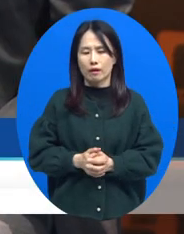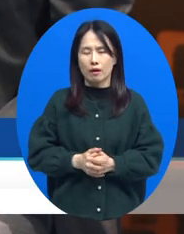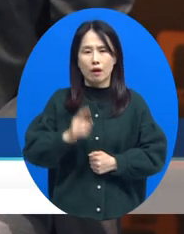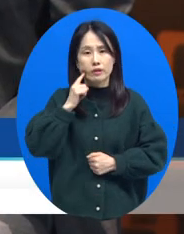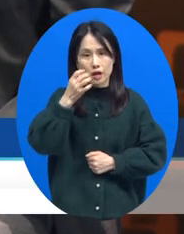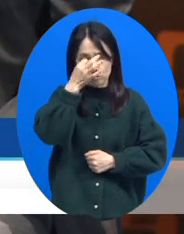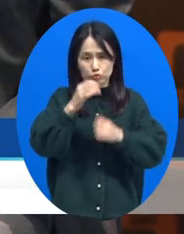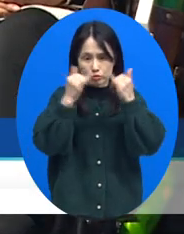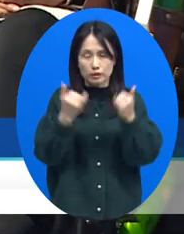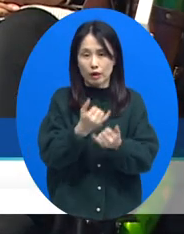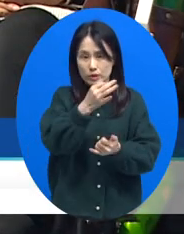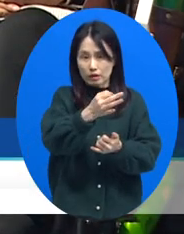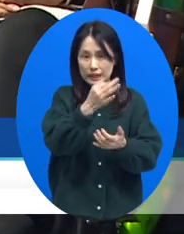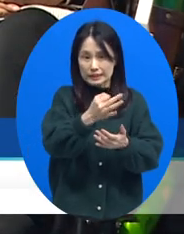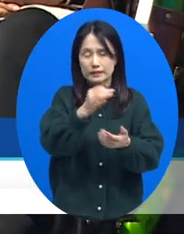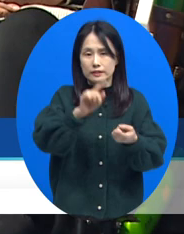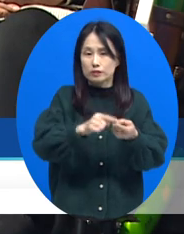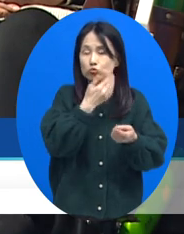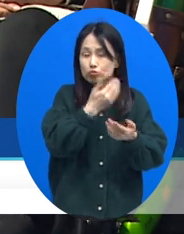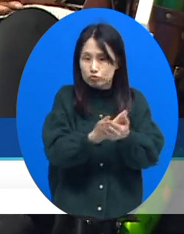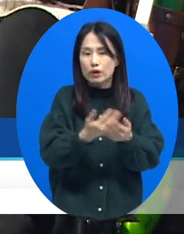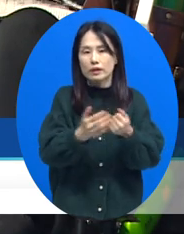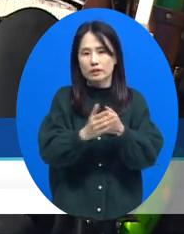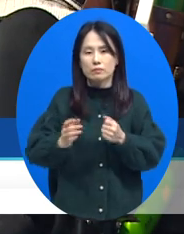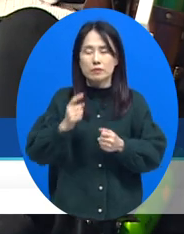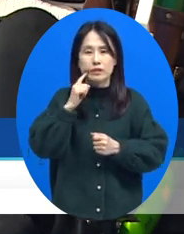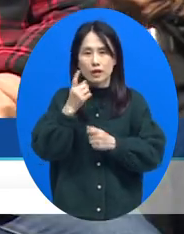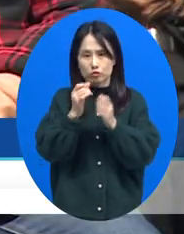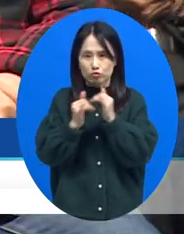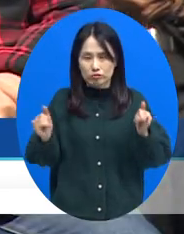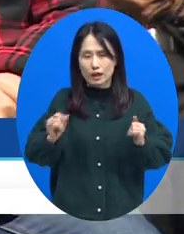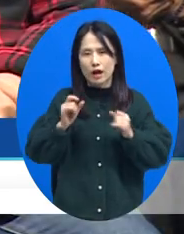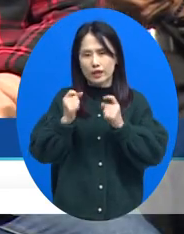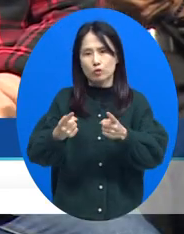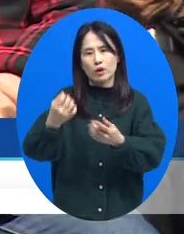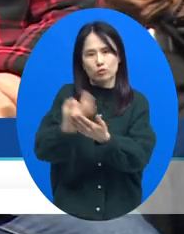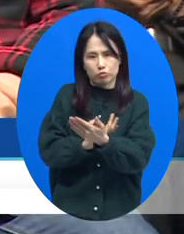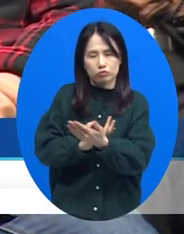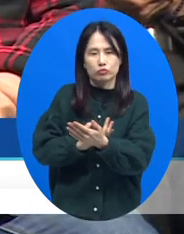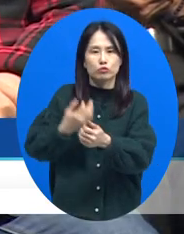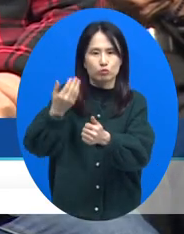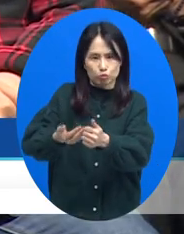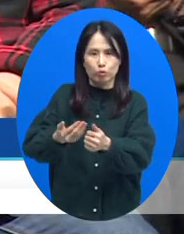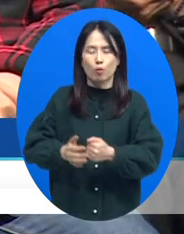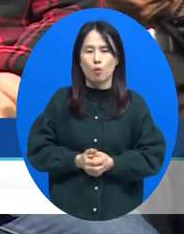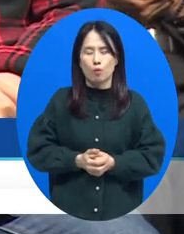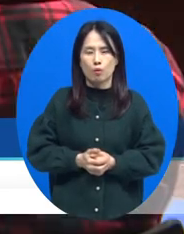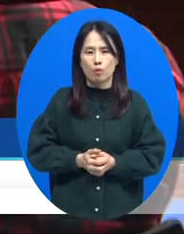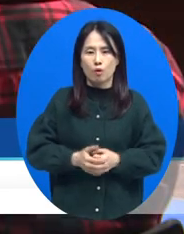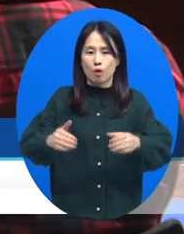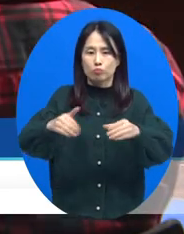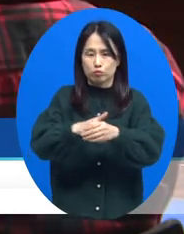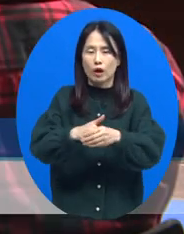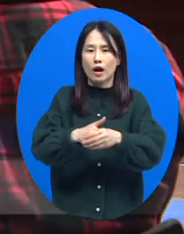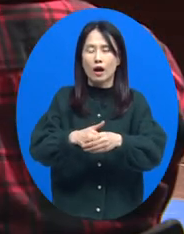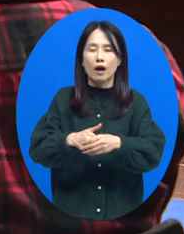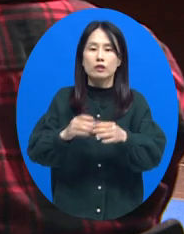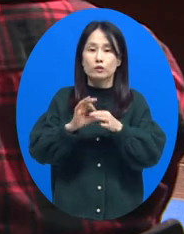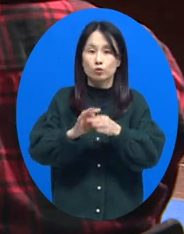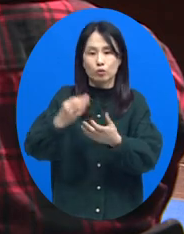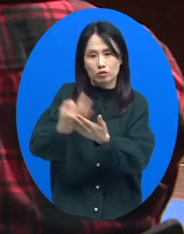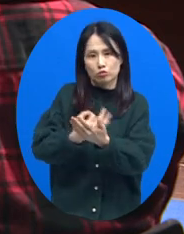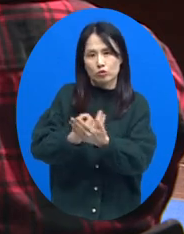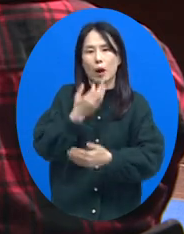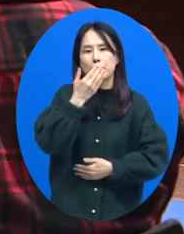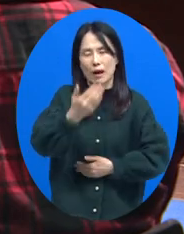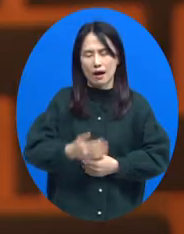예술이라는 사회적 가치에 대한 보상으로 예술인 기회소득을 추진합니다 소위 문화가 밥 먹여주는 시대 예술에 대한 투자로